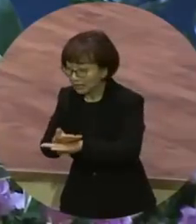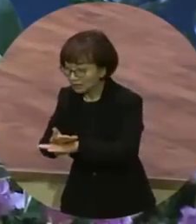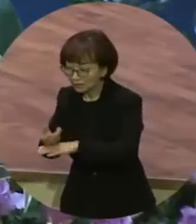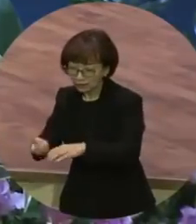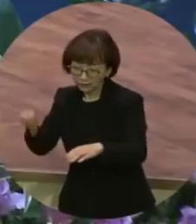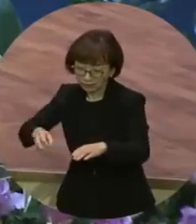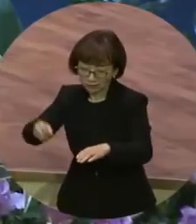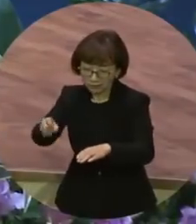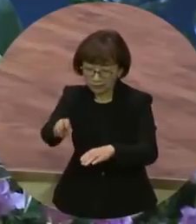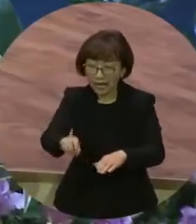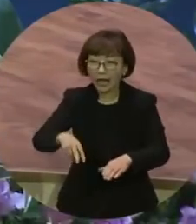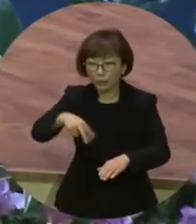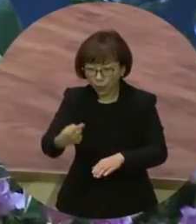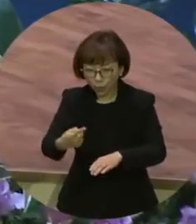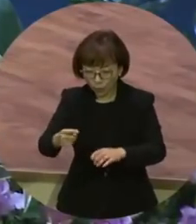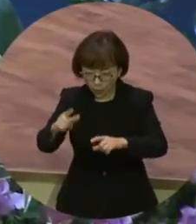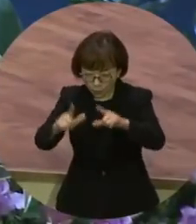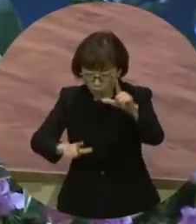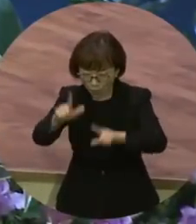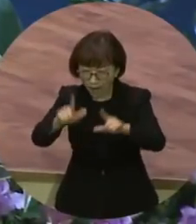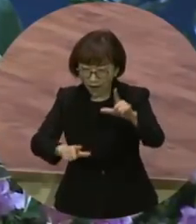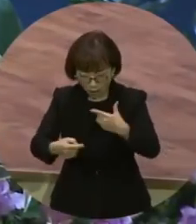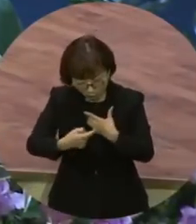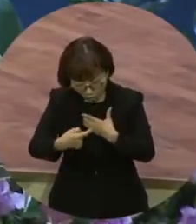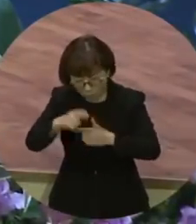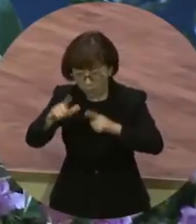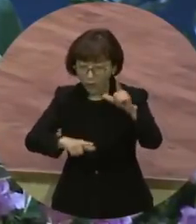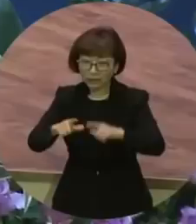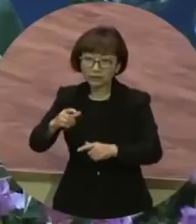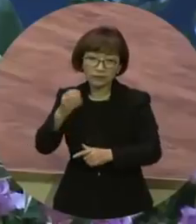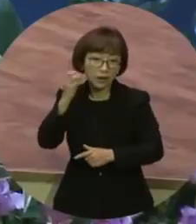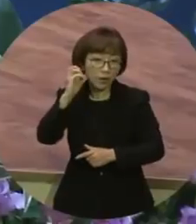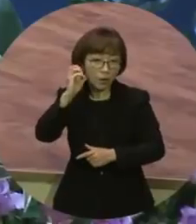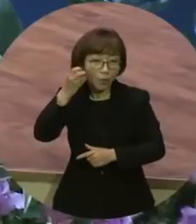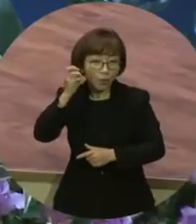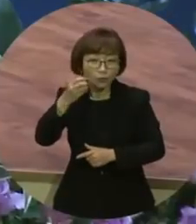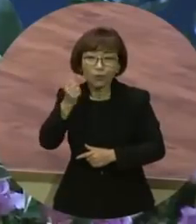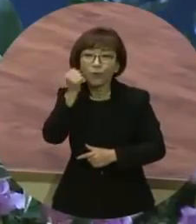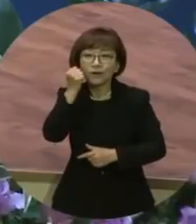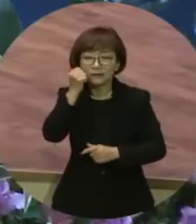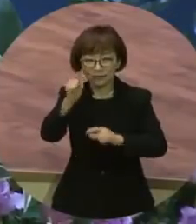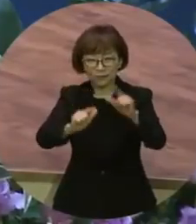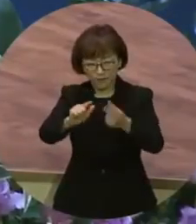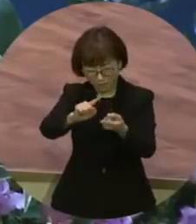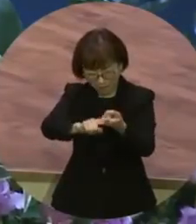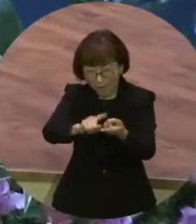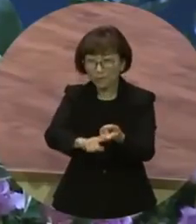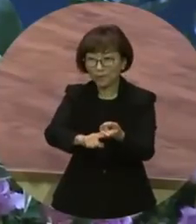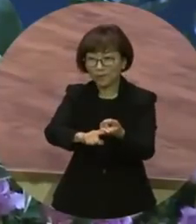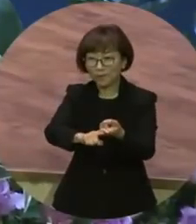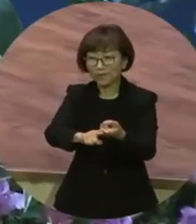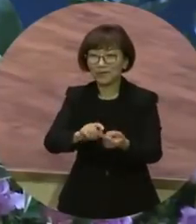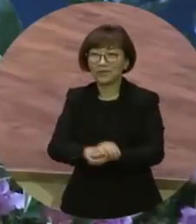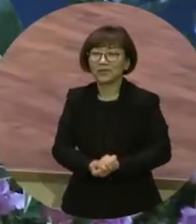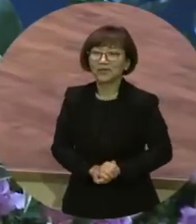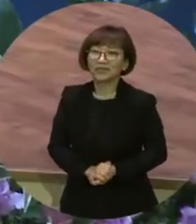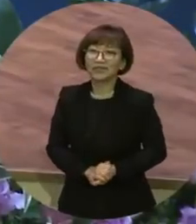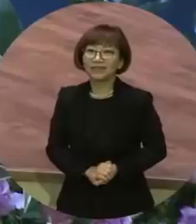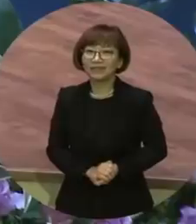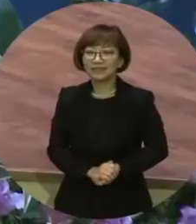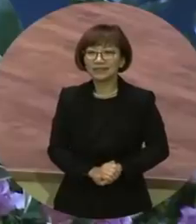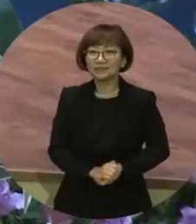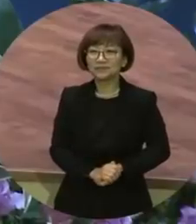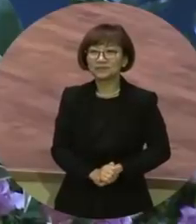틀은 바뀌지 않아요. 그 틀대로 결국 열매는 나오게 된다는 것이에요. 예원교회를 다니면서도 예전에 가지고